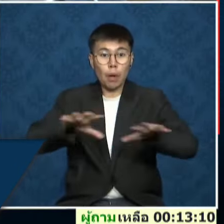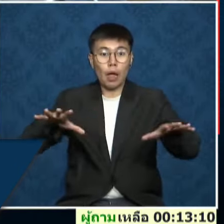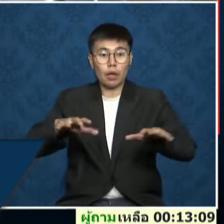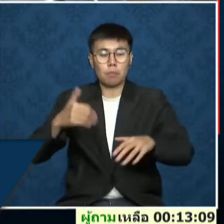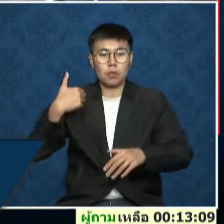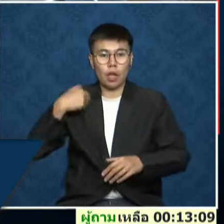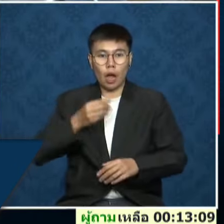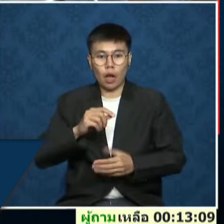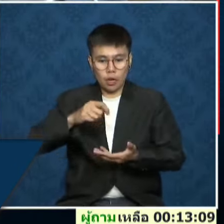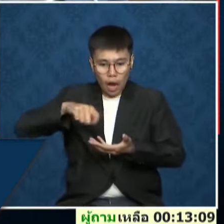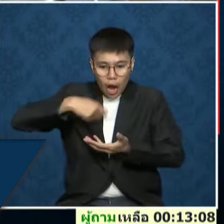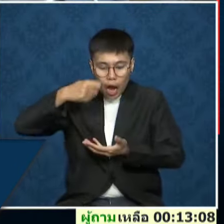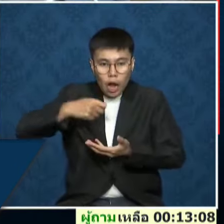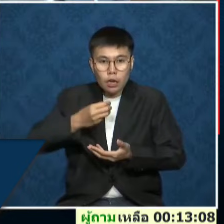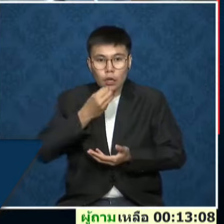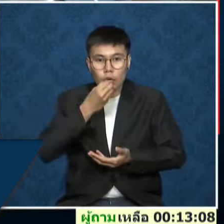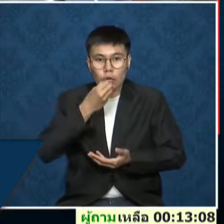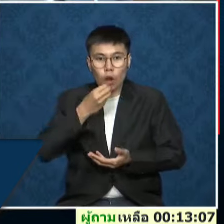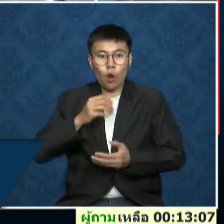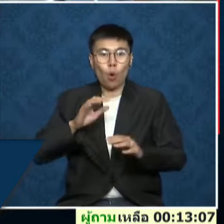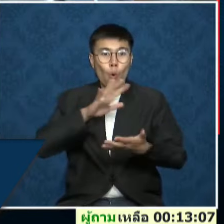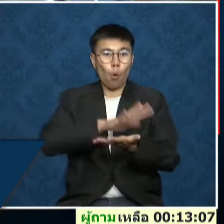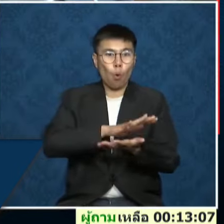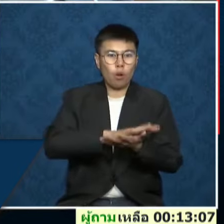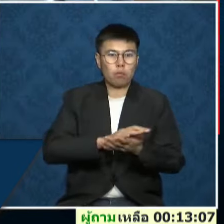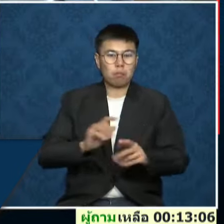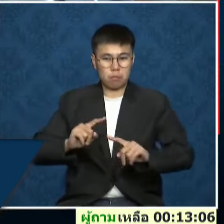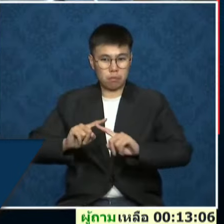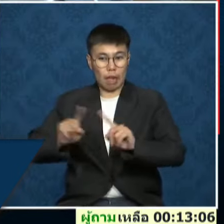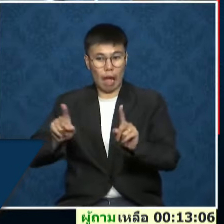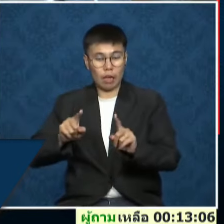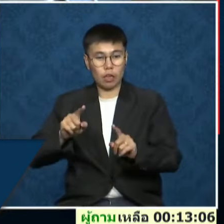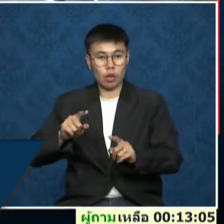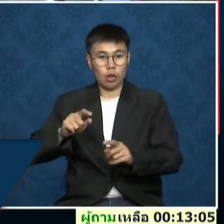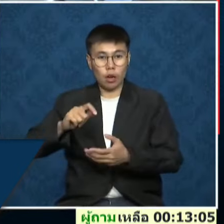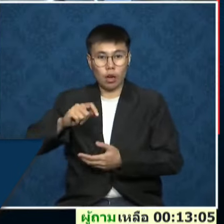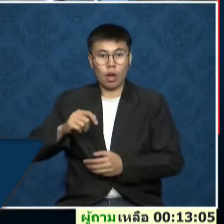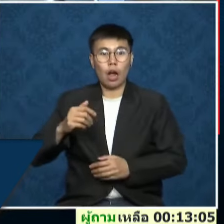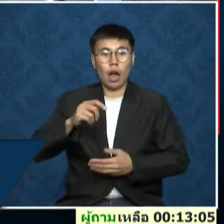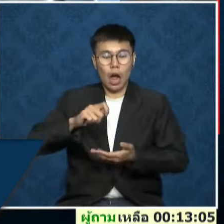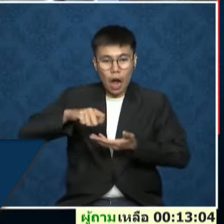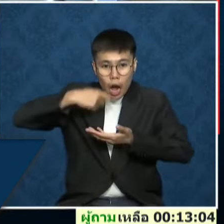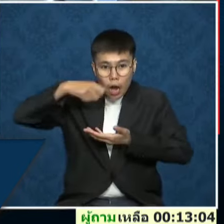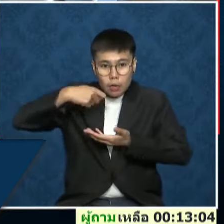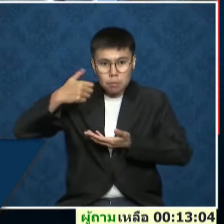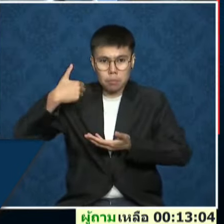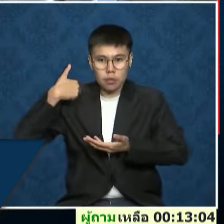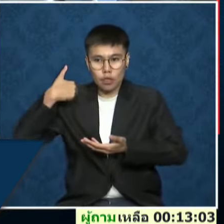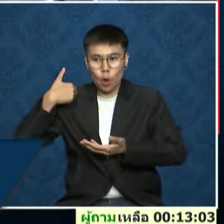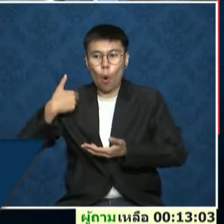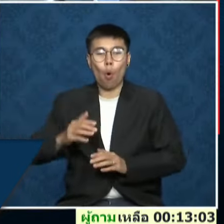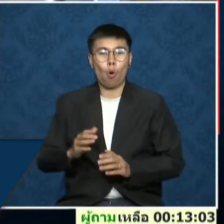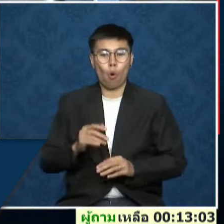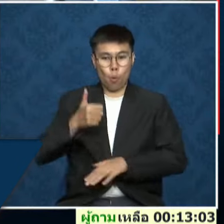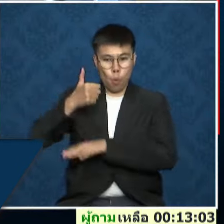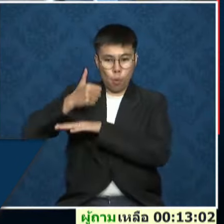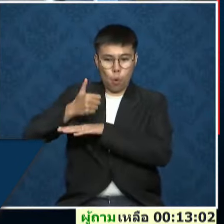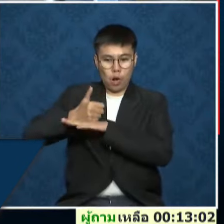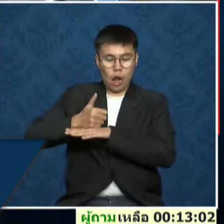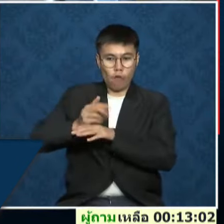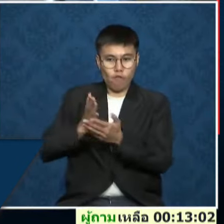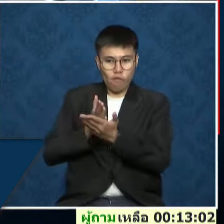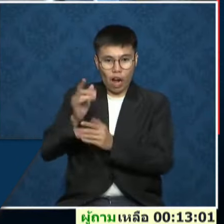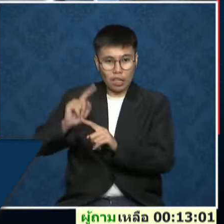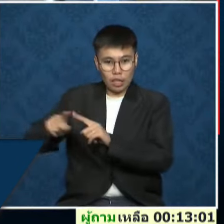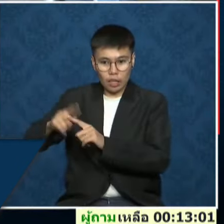เรียนเขาที่ช่างแตกต่างอย่างมากกับอาหารในวันที่มีผู้หลักผู้ใหญ่ไปตรวจเยี่ยม